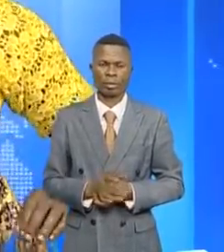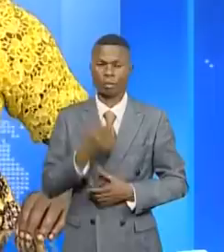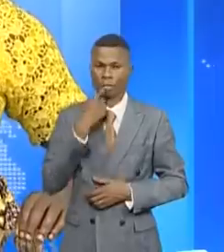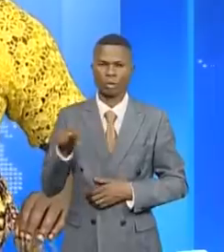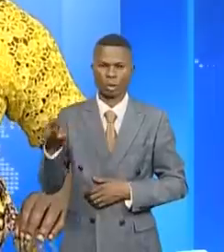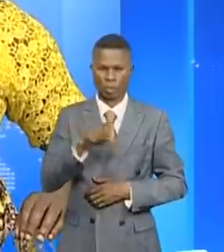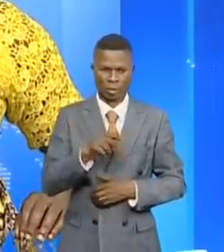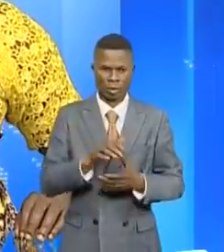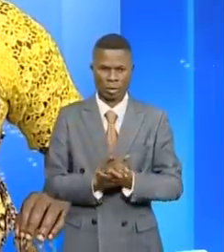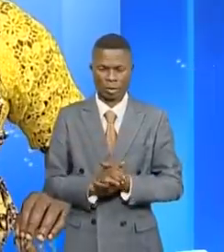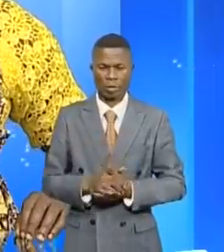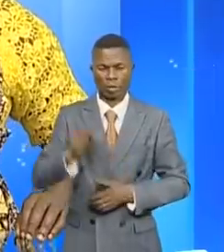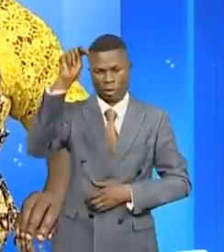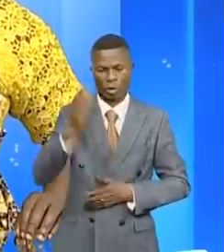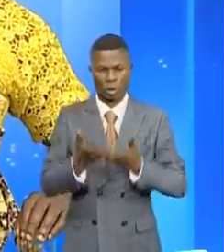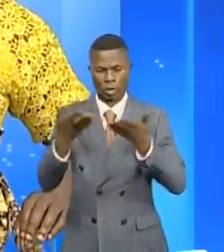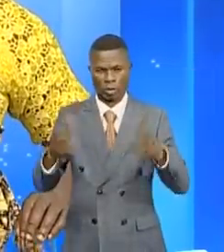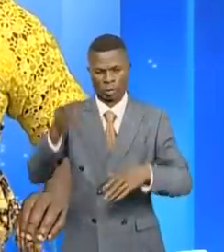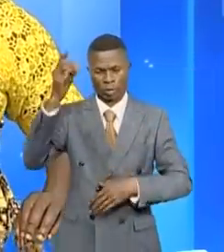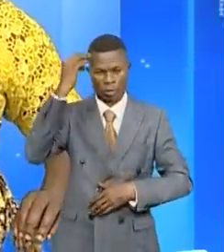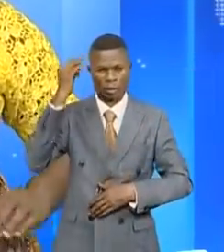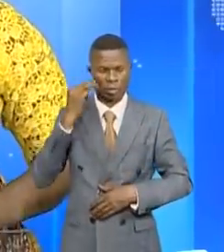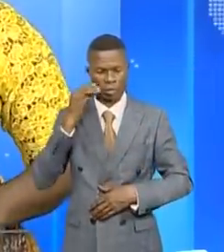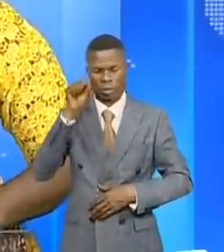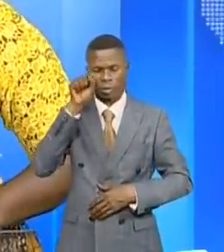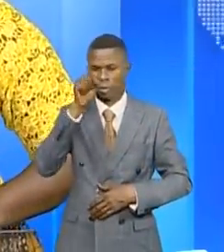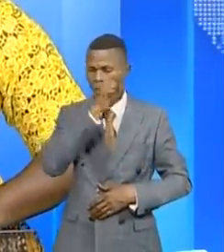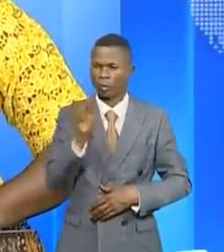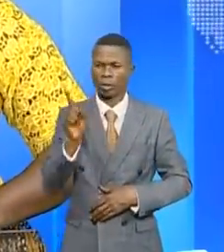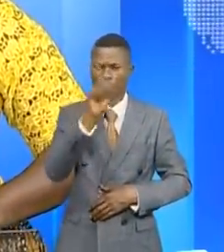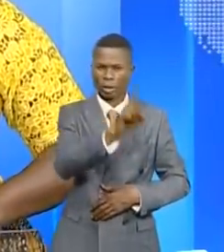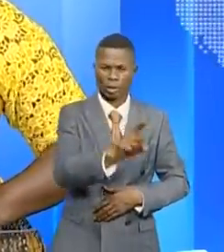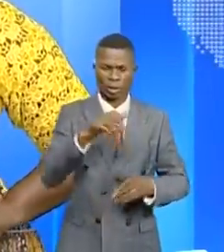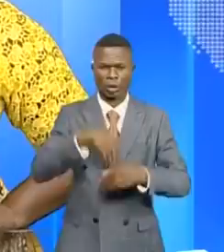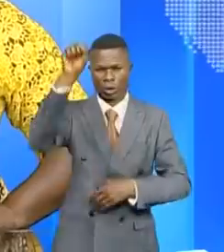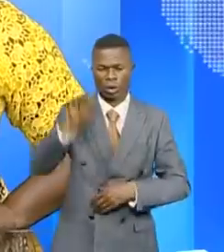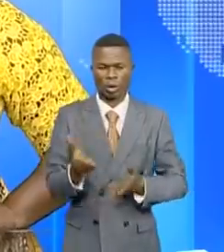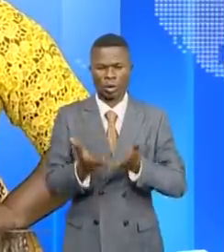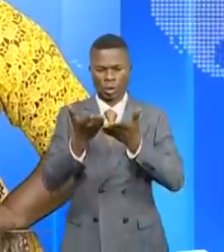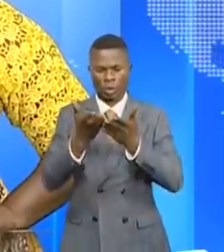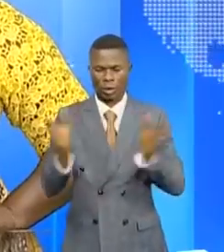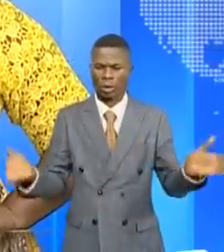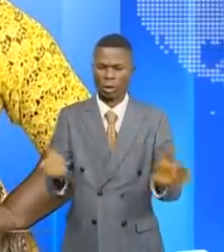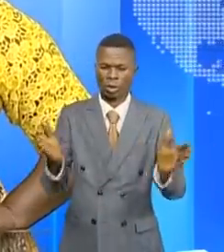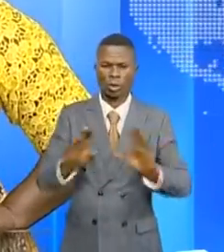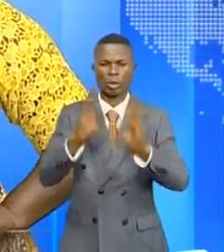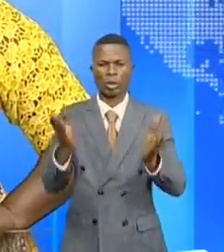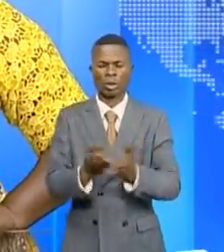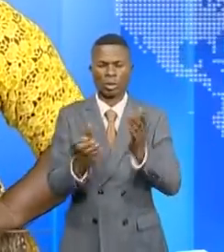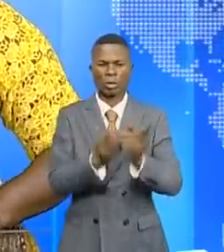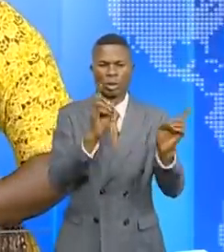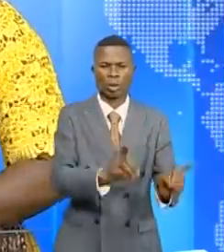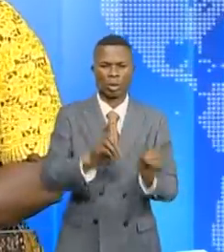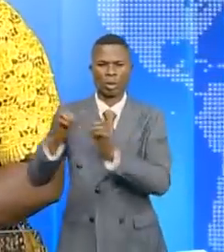Disait donc qu'après Nord Kivu, le Premier ministre Samalou Kondé s'est rendu dans le site Kivu pour réconforter les déplacés